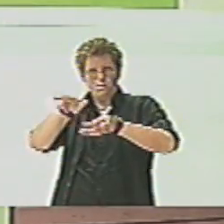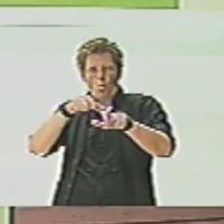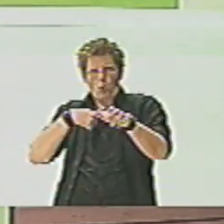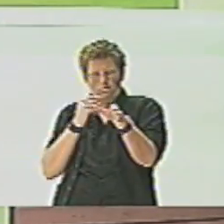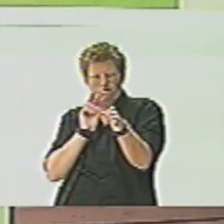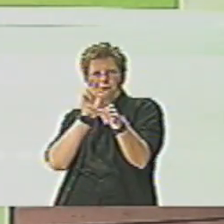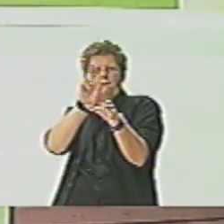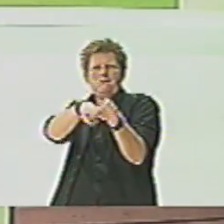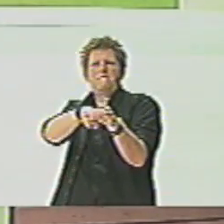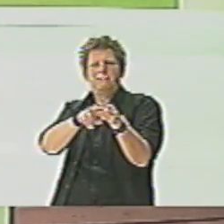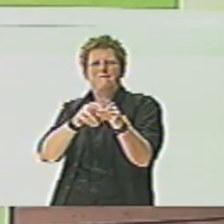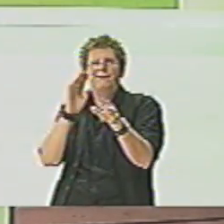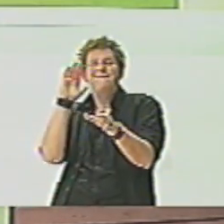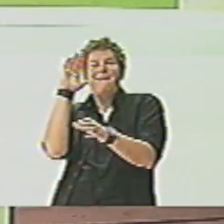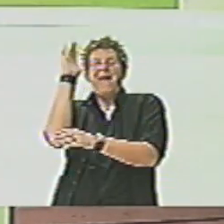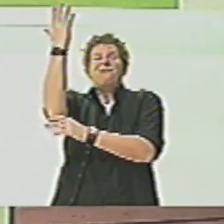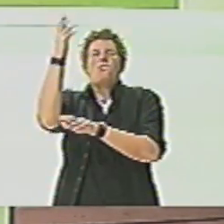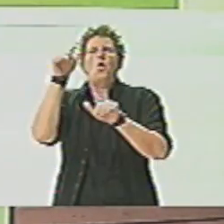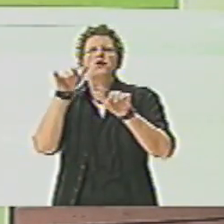den Weg für einen Regierungswechsel